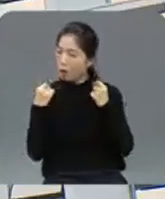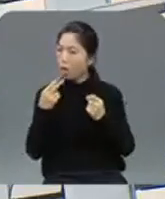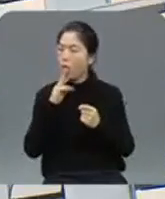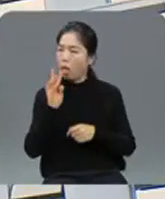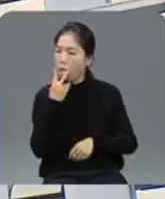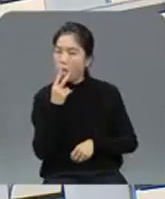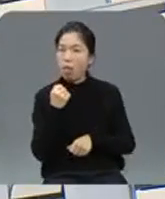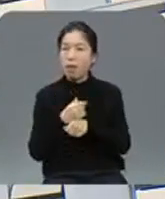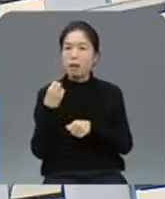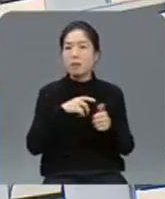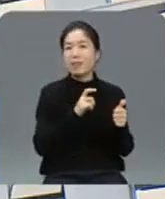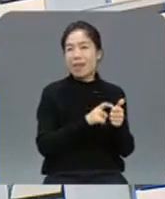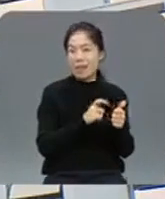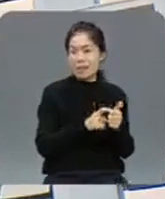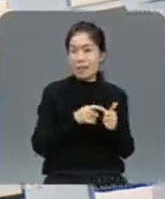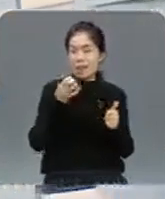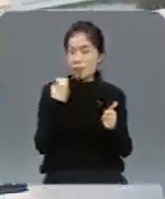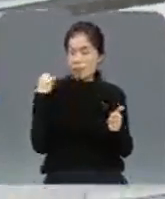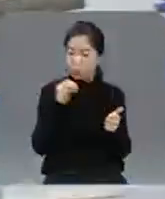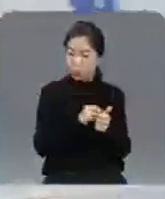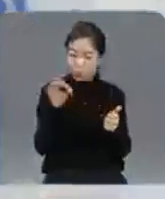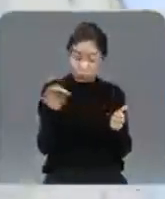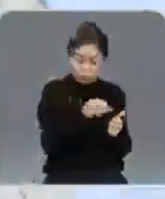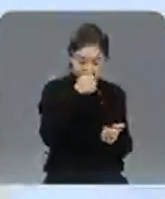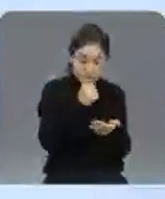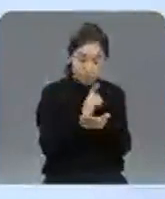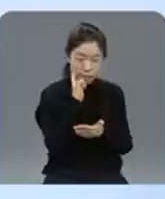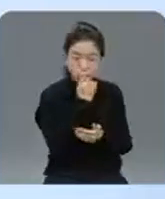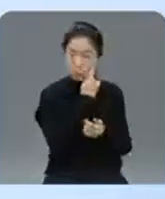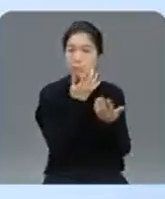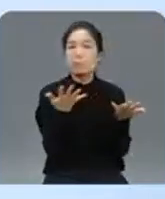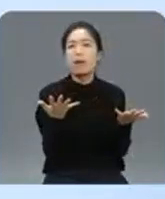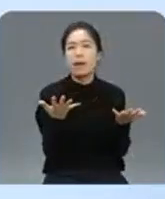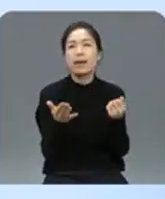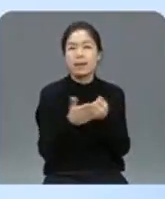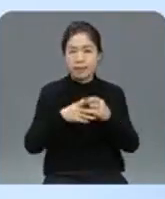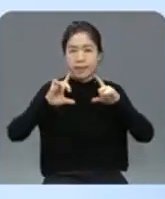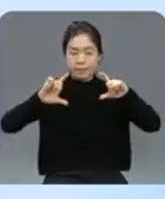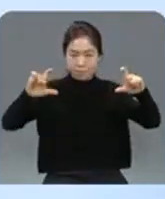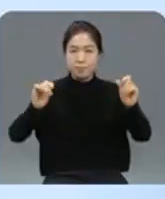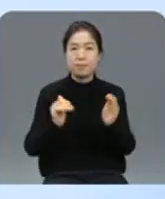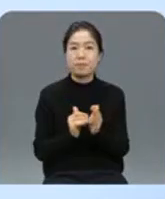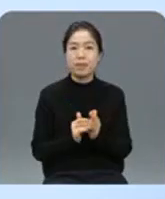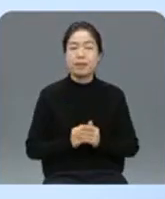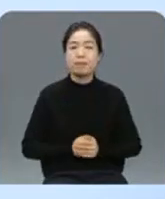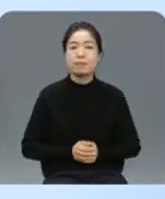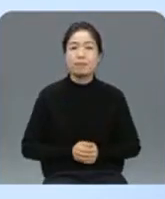없고 씨가 돈을 돌려받았다 혐의를 입증할 증거가 없다며 이같이